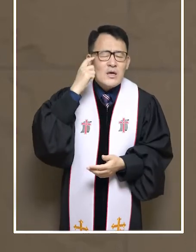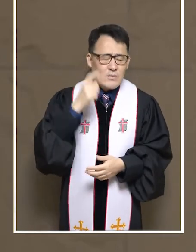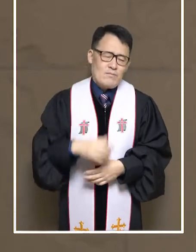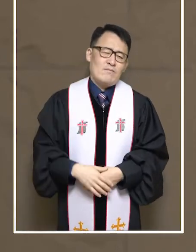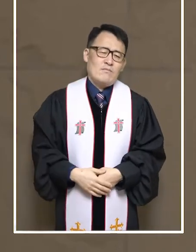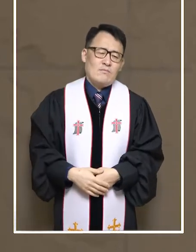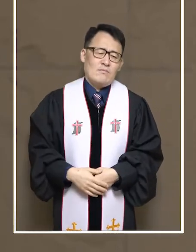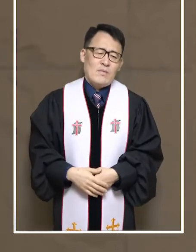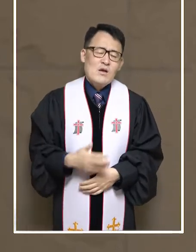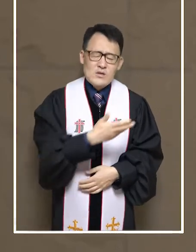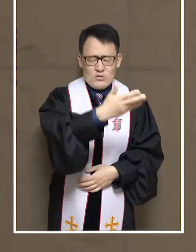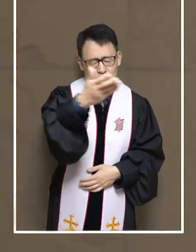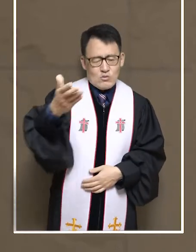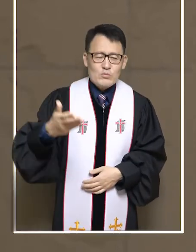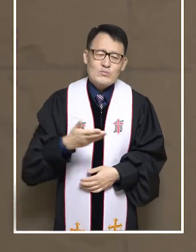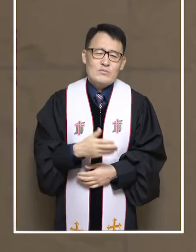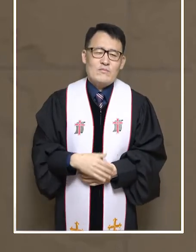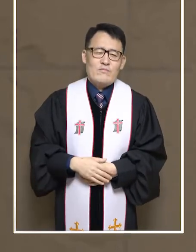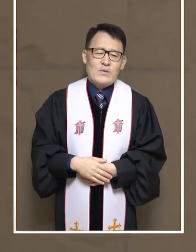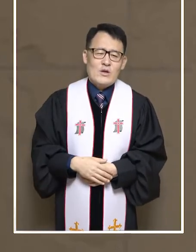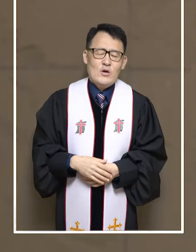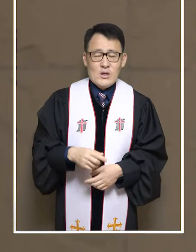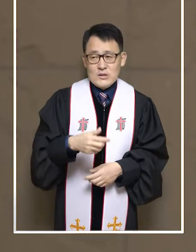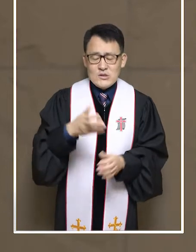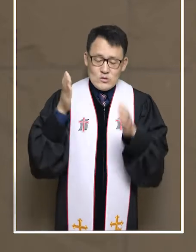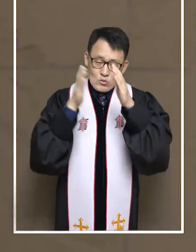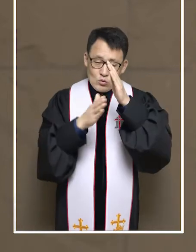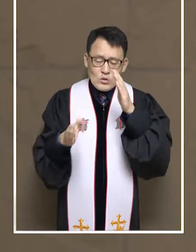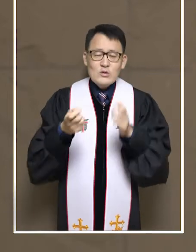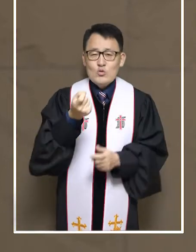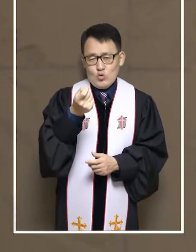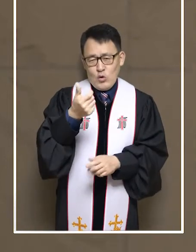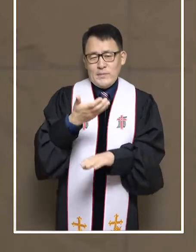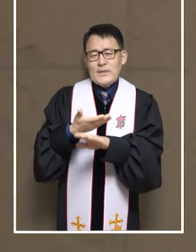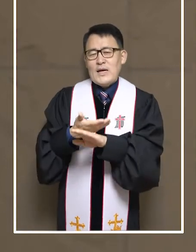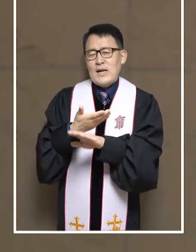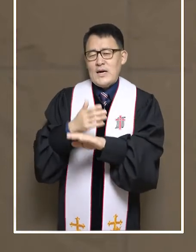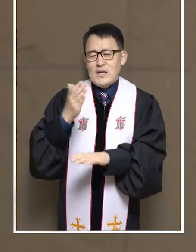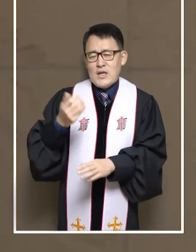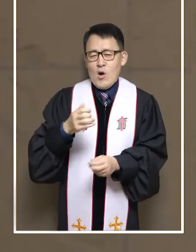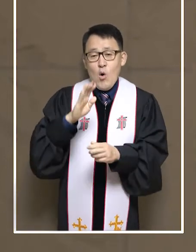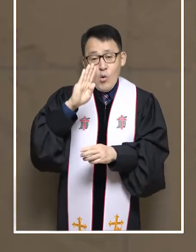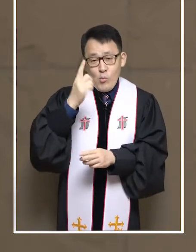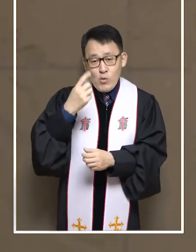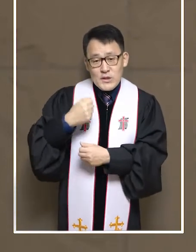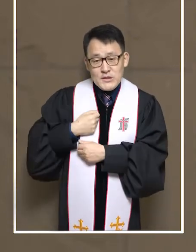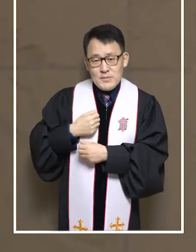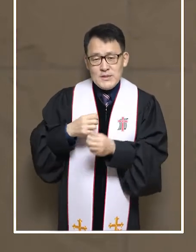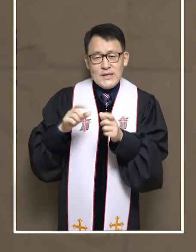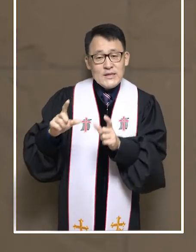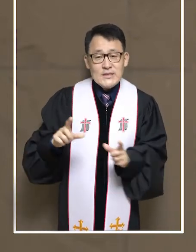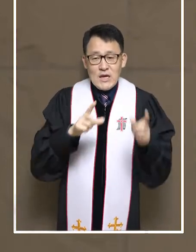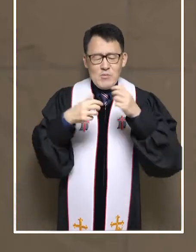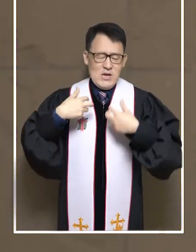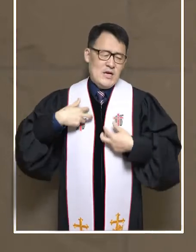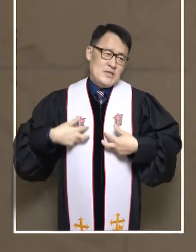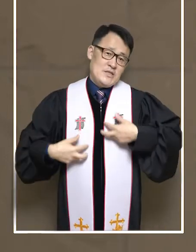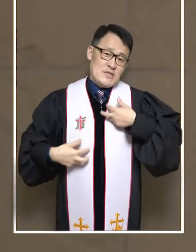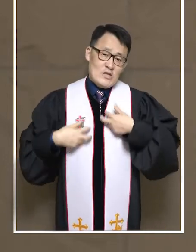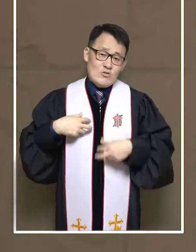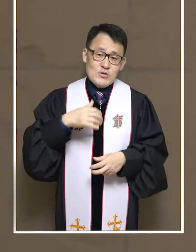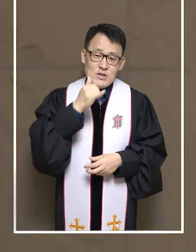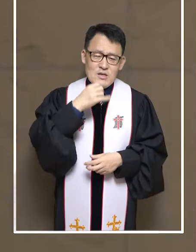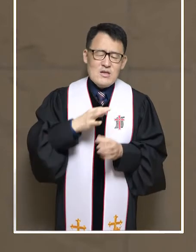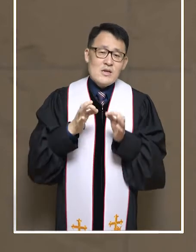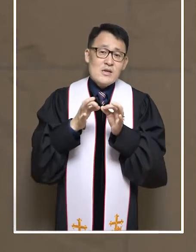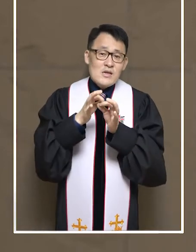아쉬움이 너무나도 많이 있습니다. 여러분, 성도는 좀 달라야 됩니다. 저는 영락교회 성도들이 보디발의